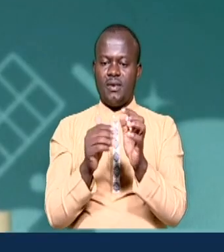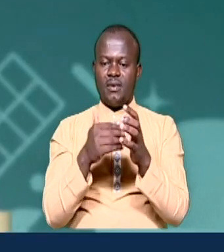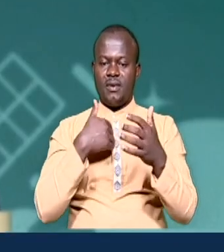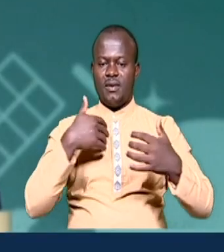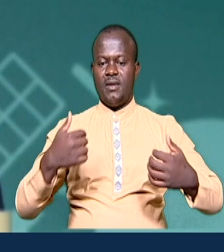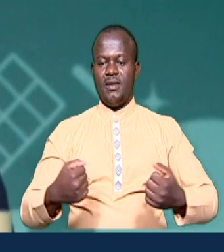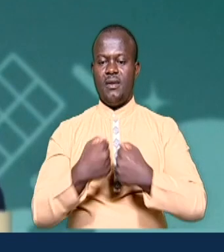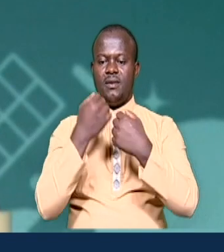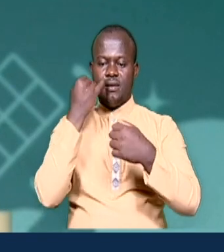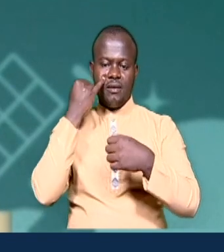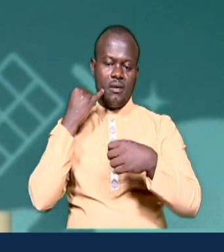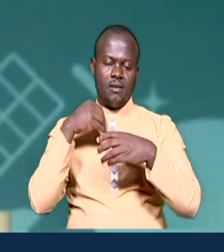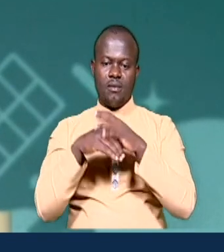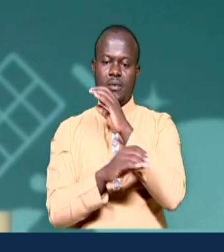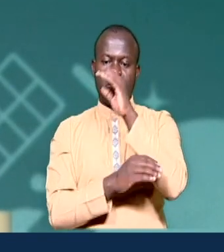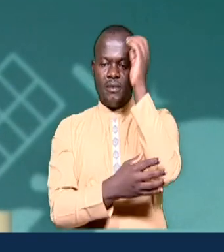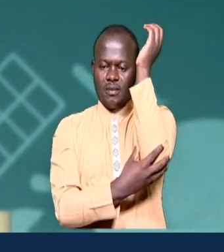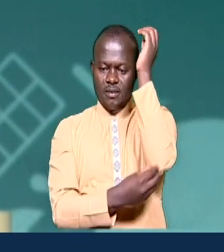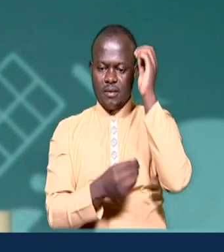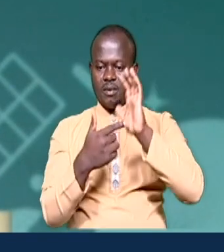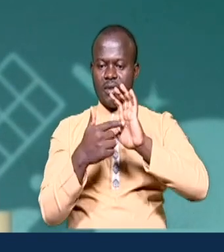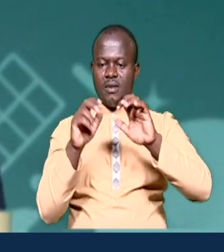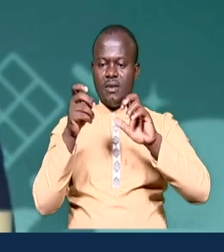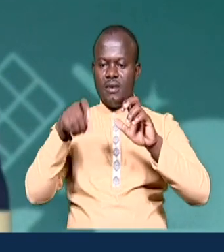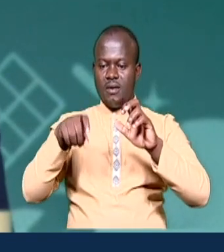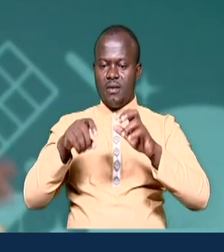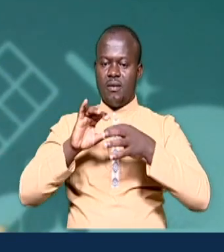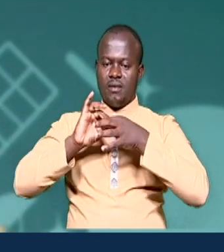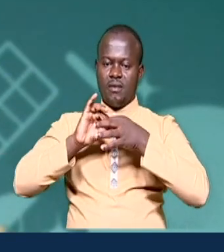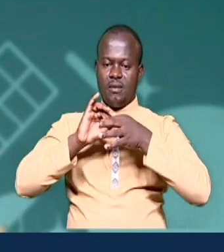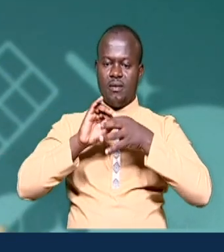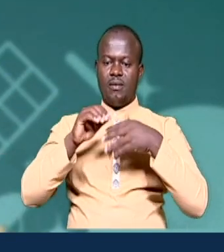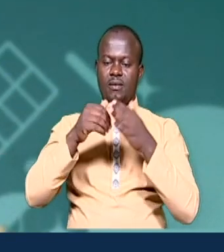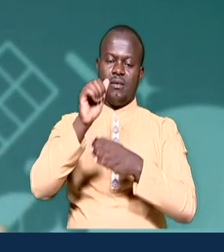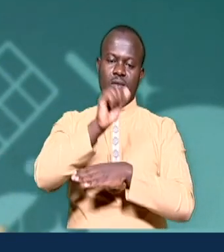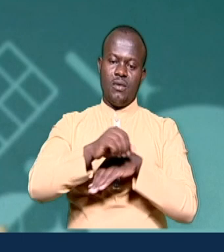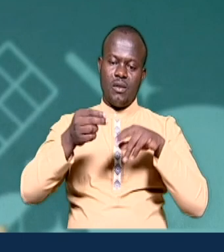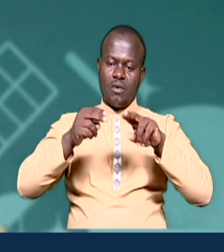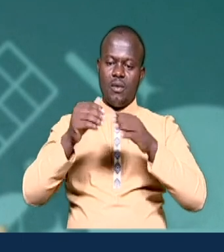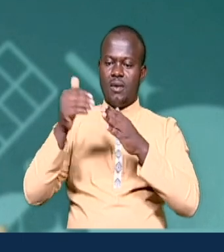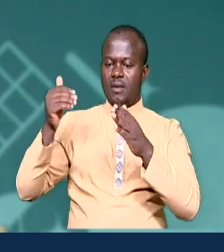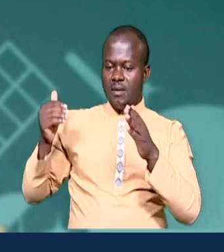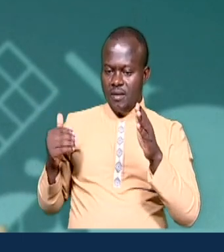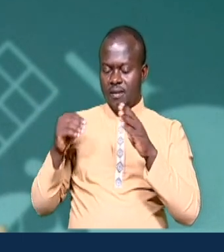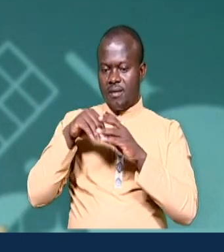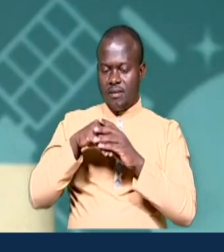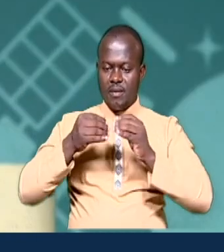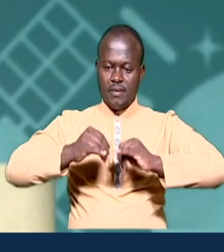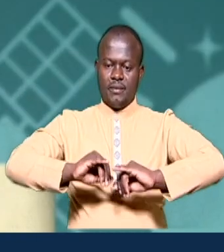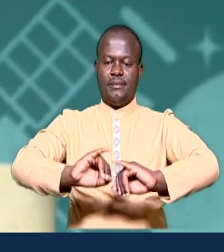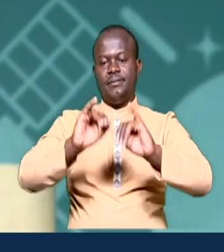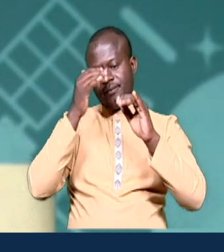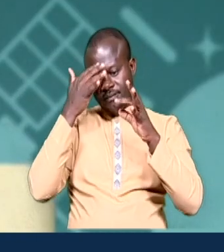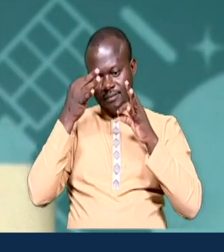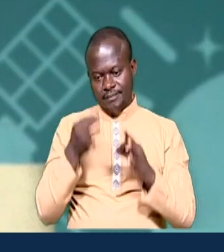ingaruka zihariye ku bihugu bikennye, bashimangira ko hakenewe ubufatanye n'umuhati uruta uwigeze kubaho mu gushyira mu bikorwa